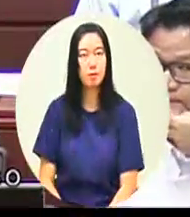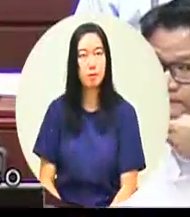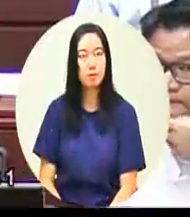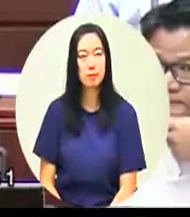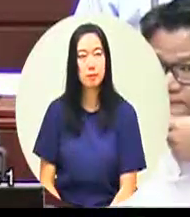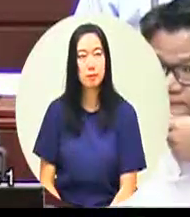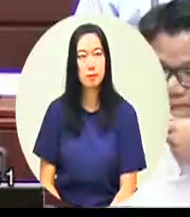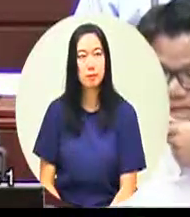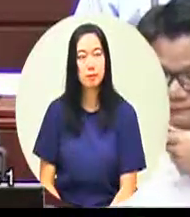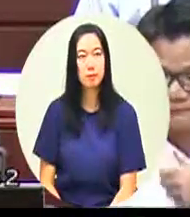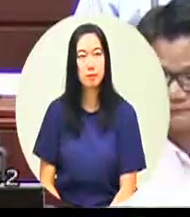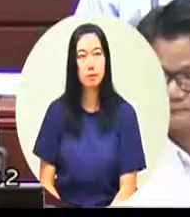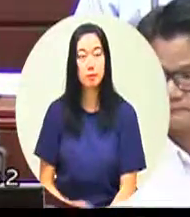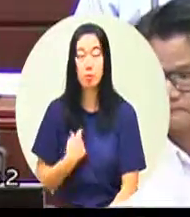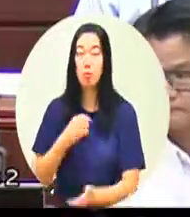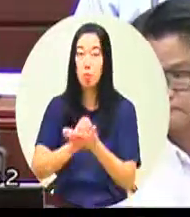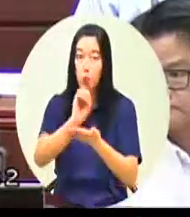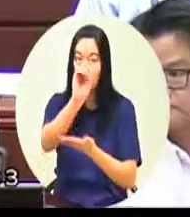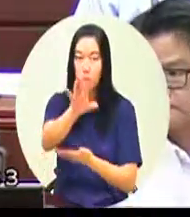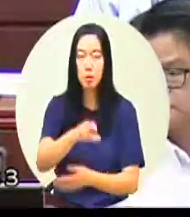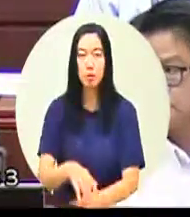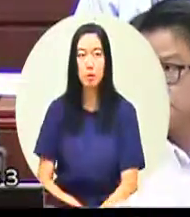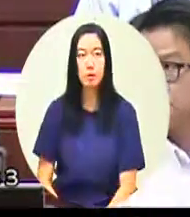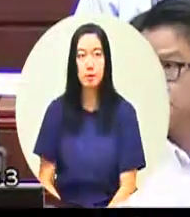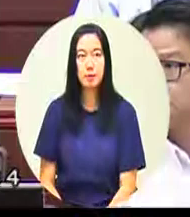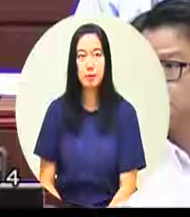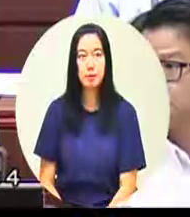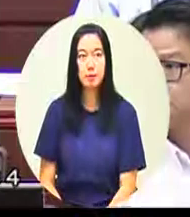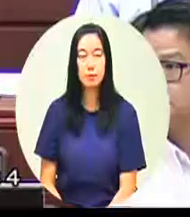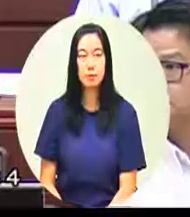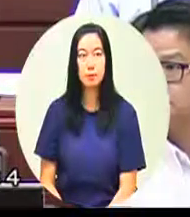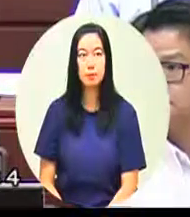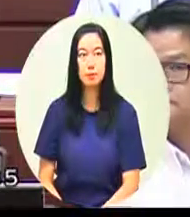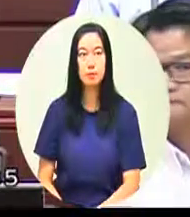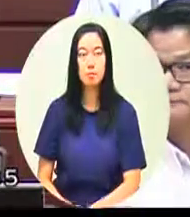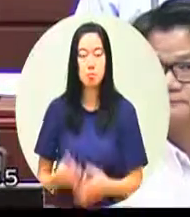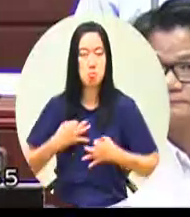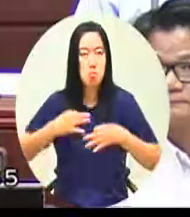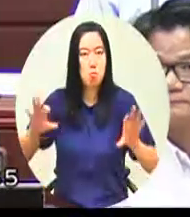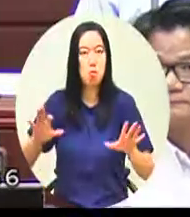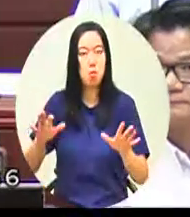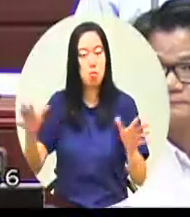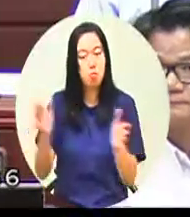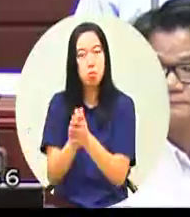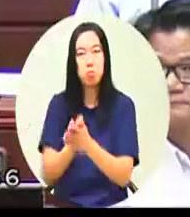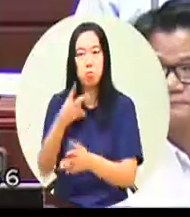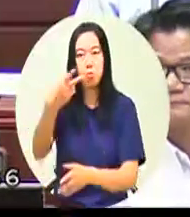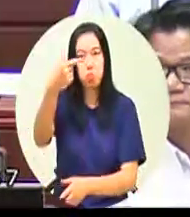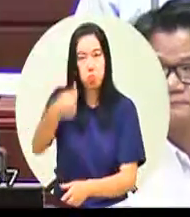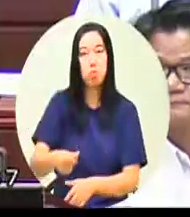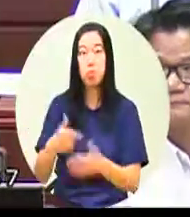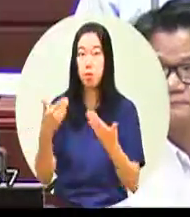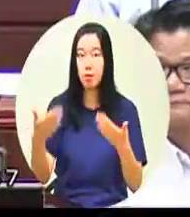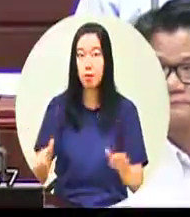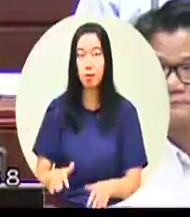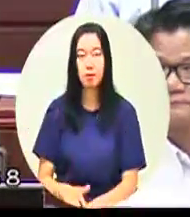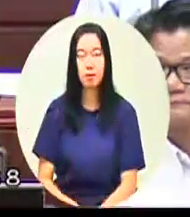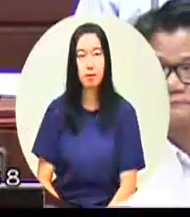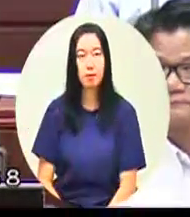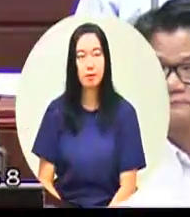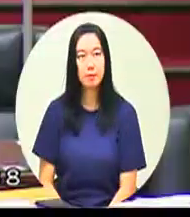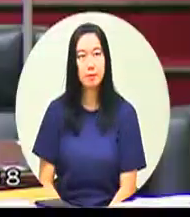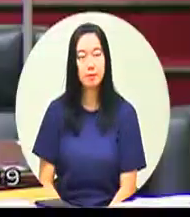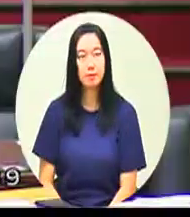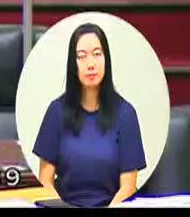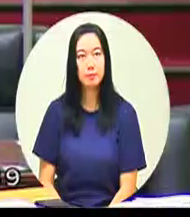有多少？ 我必须要跟刘员那个，我们梅季台风是两亿多啦， 两亿多哈。 哎，梅季台风。